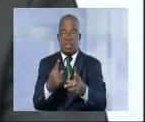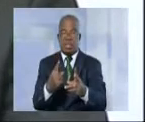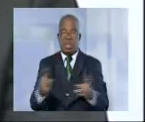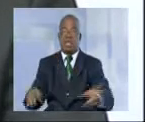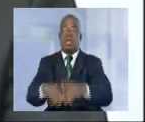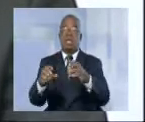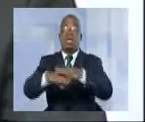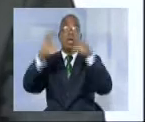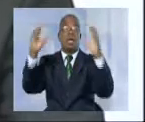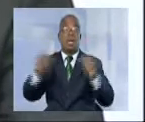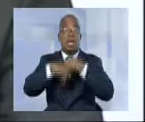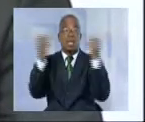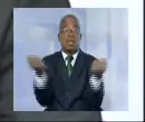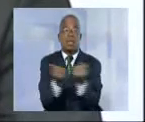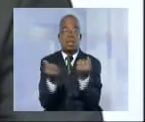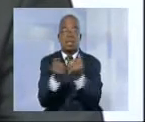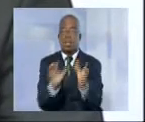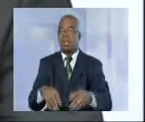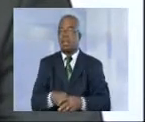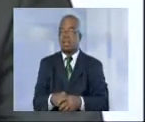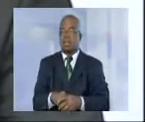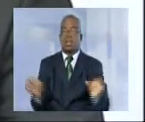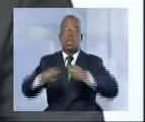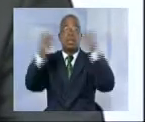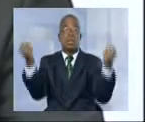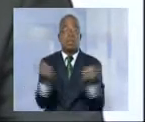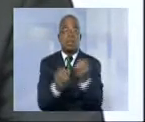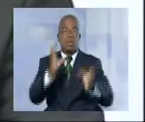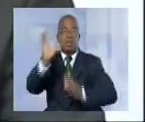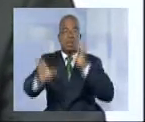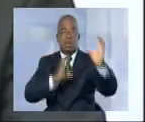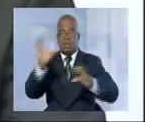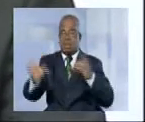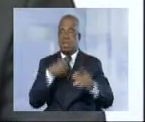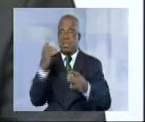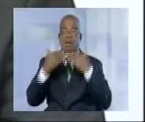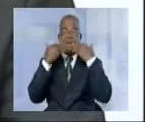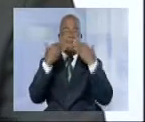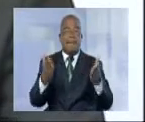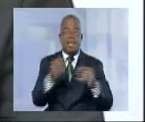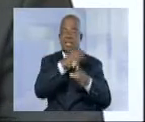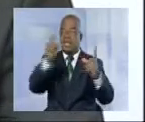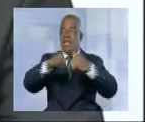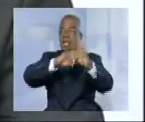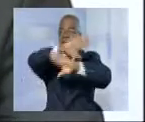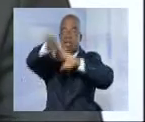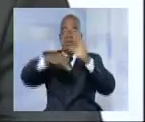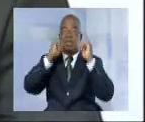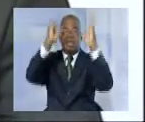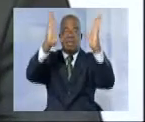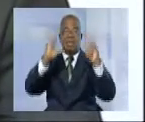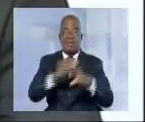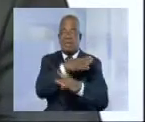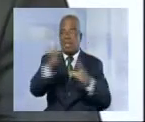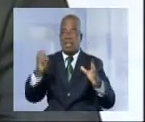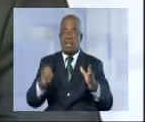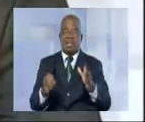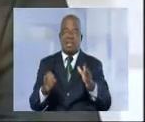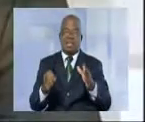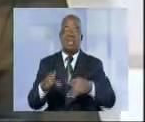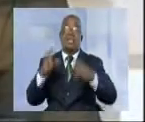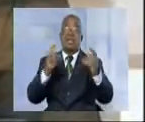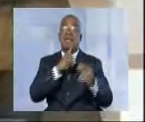civile africaine salue le sens civique du peuple ivoirien, note et apprécie le climat